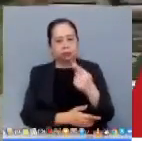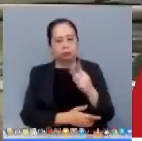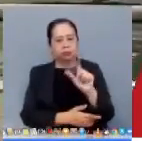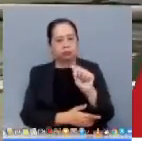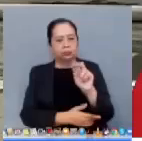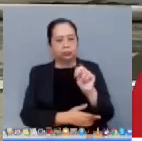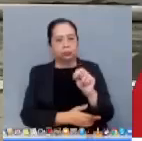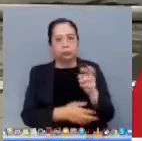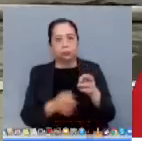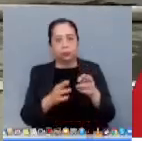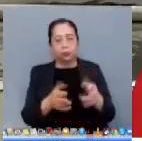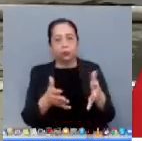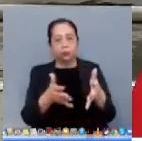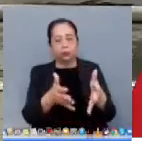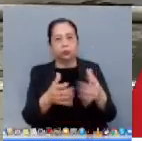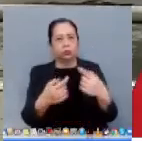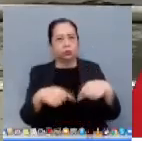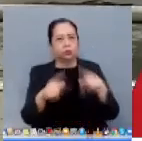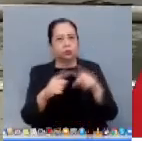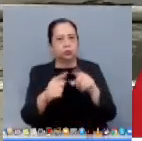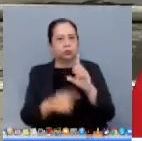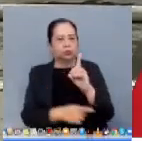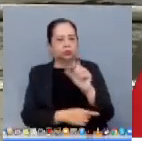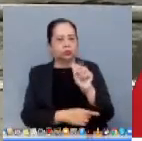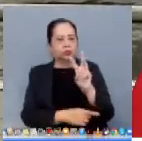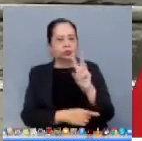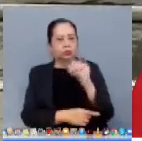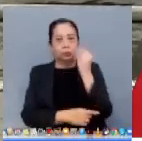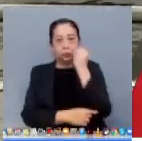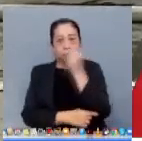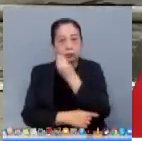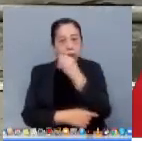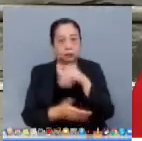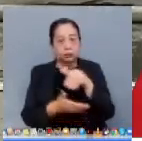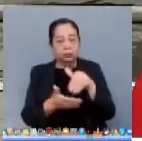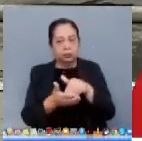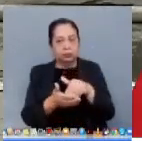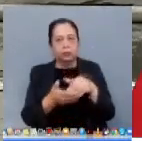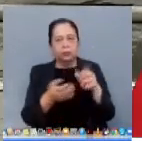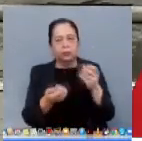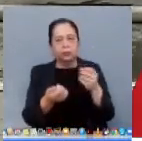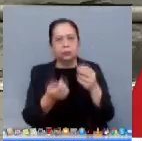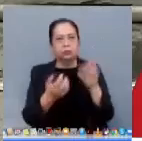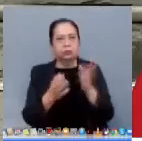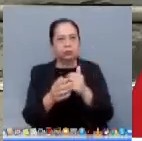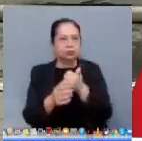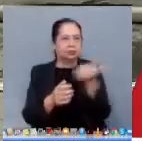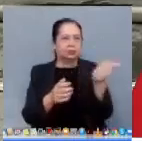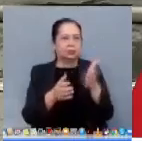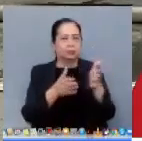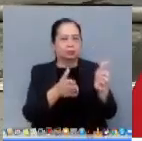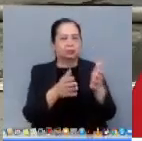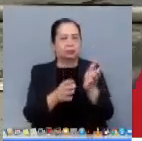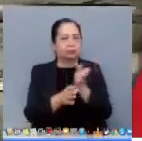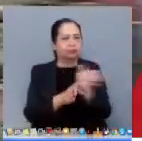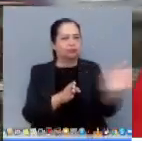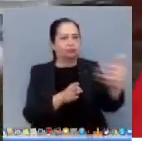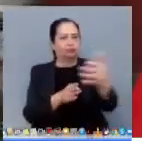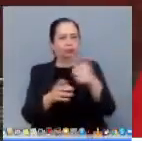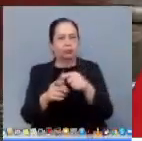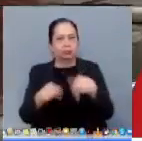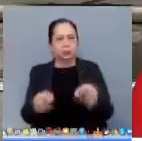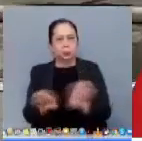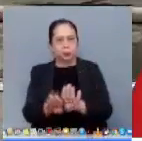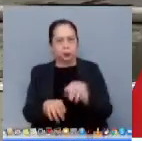na papasok ng Dangwa Flower Center dito sa Maynila. Inireroute na lang yung mga motorista na daraan dito pero